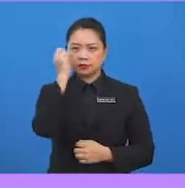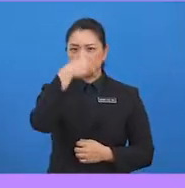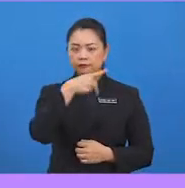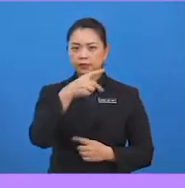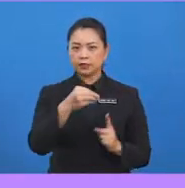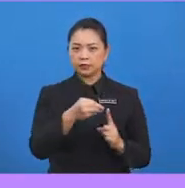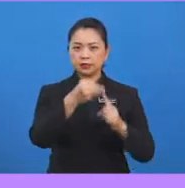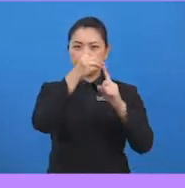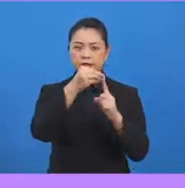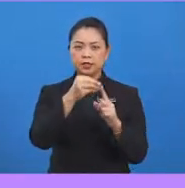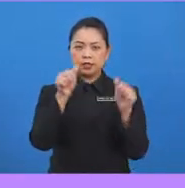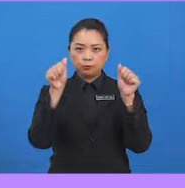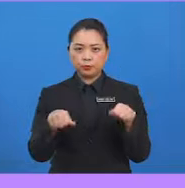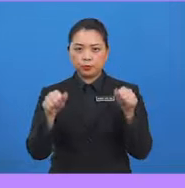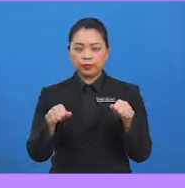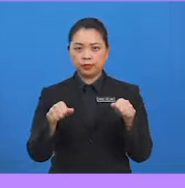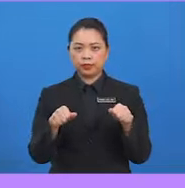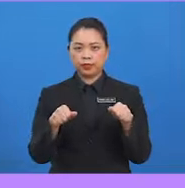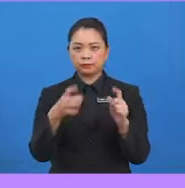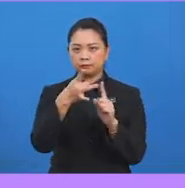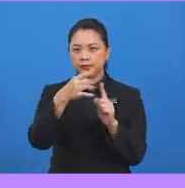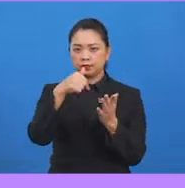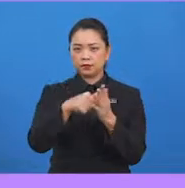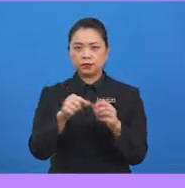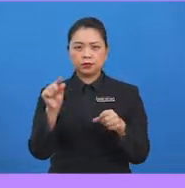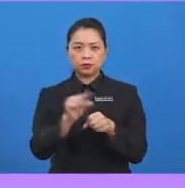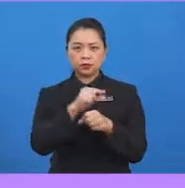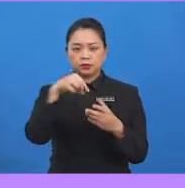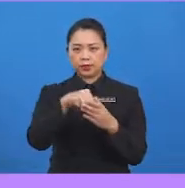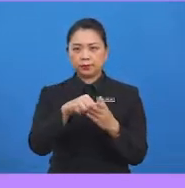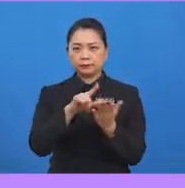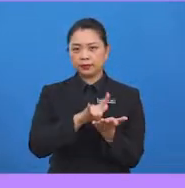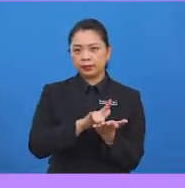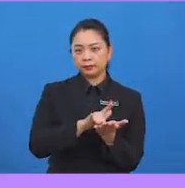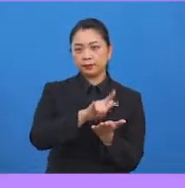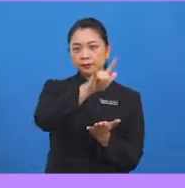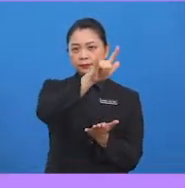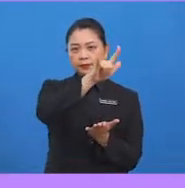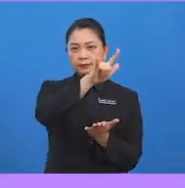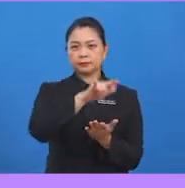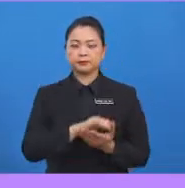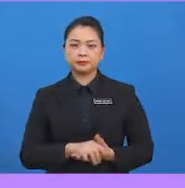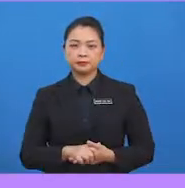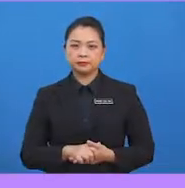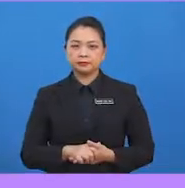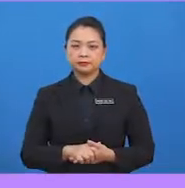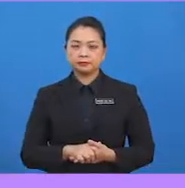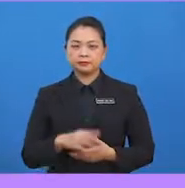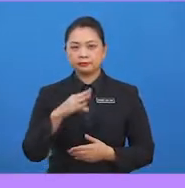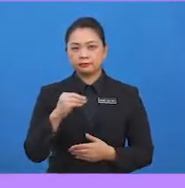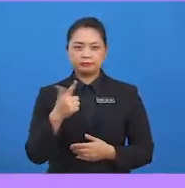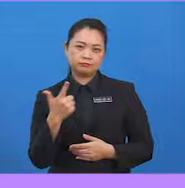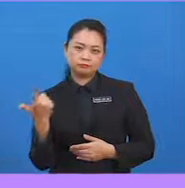ini membolehkan duralumin digunakan dalam membuat badan pesawat, kapal terbang